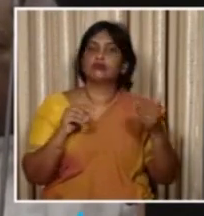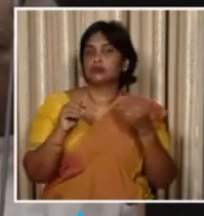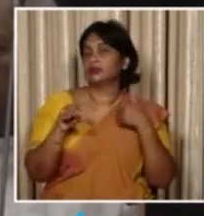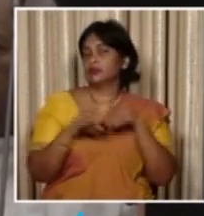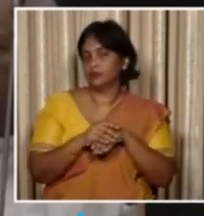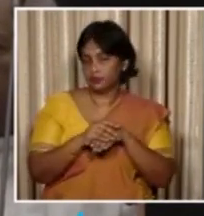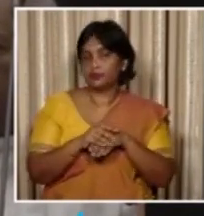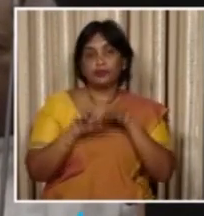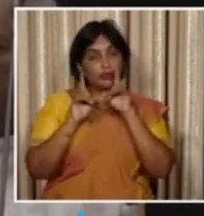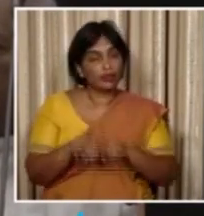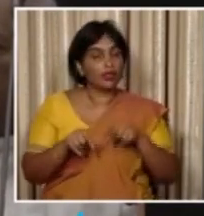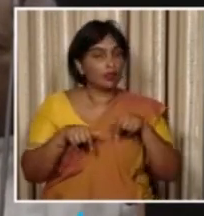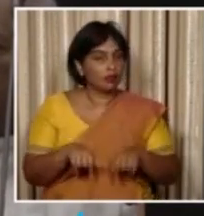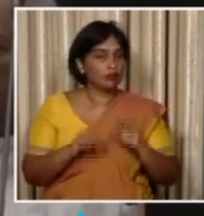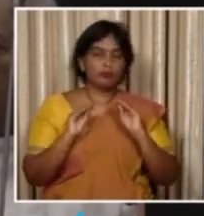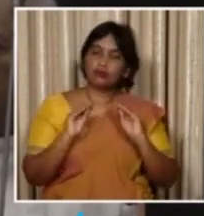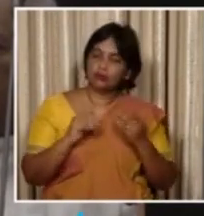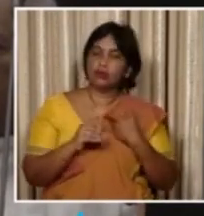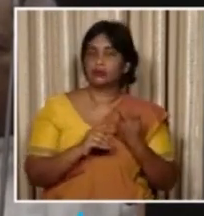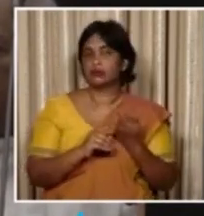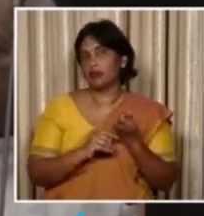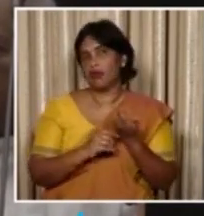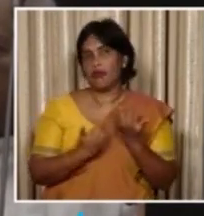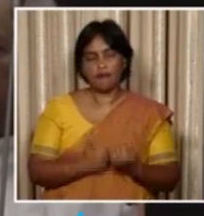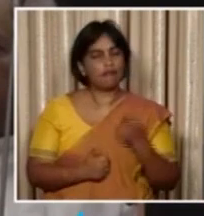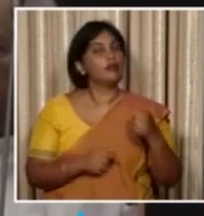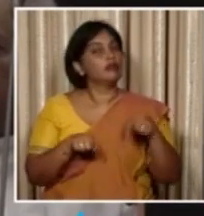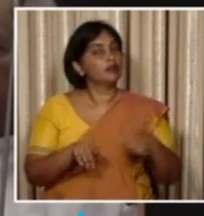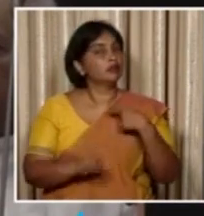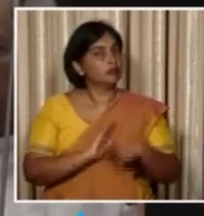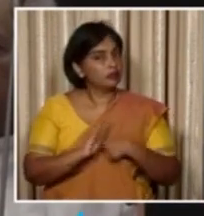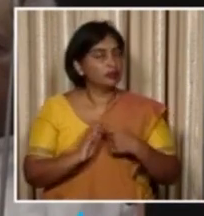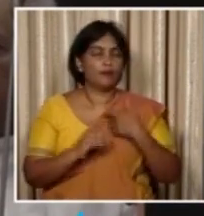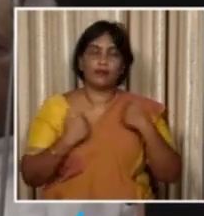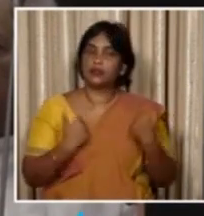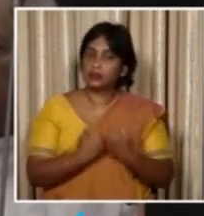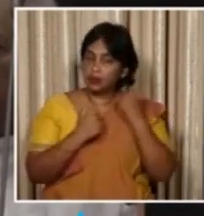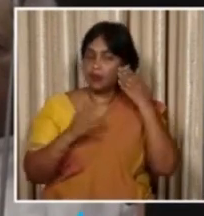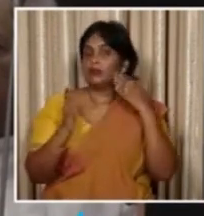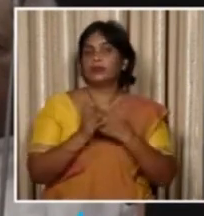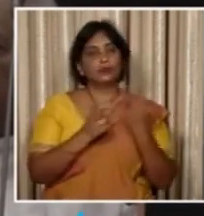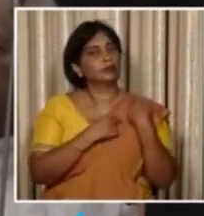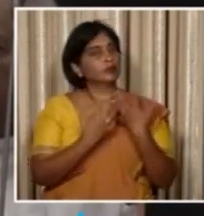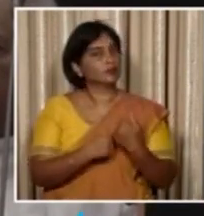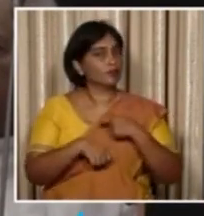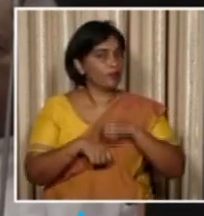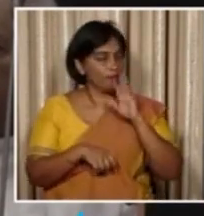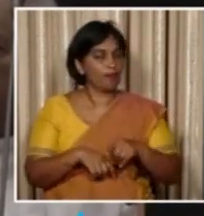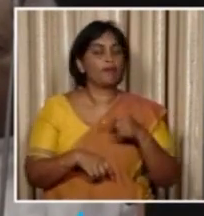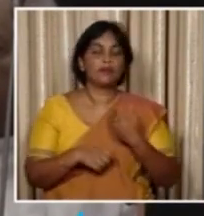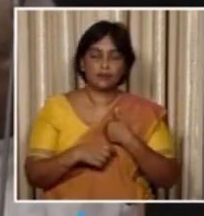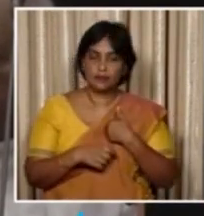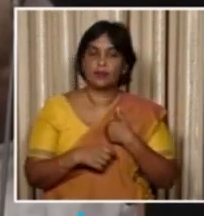කියන එක. එදාට වඩා තරමක් හෝ අතමිටි බව. මම මේ රට වෙනුවෙන් අභියෝගාත්මක මෙහෙවර බාරගත් අවස්ථාවේ